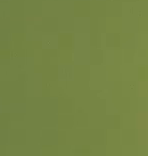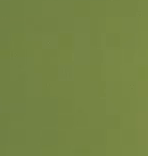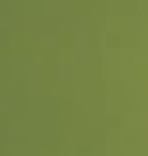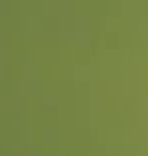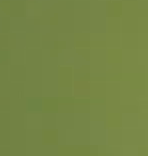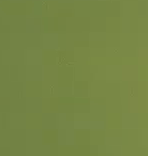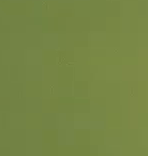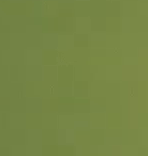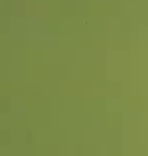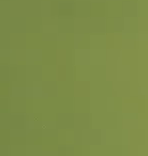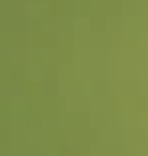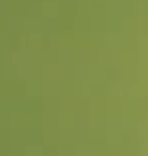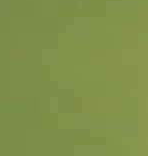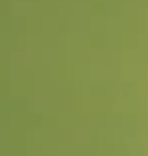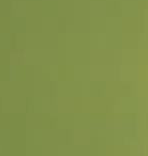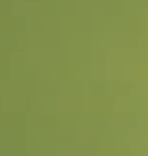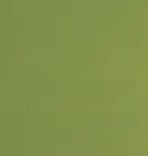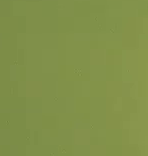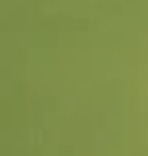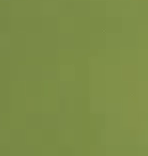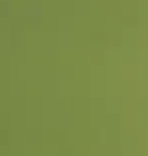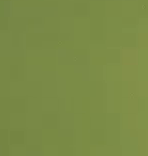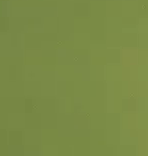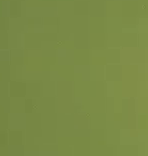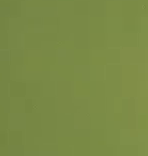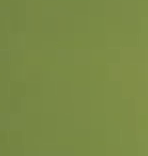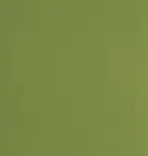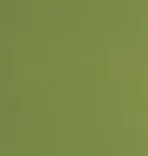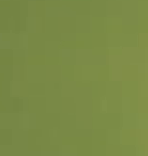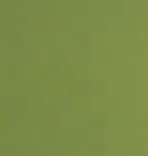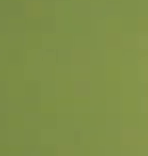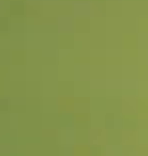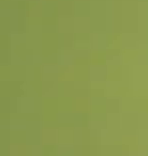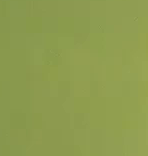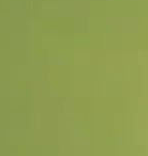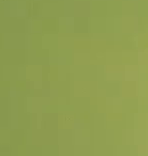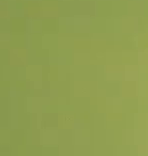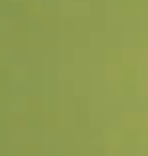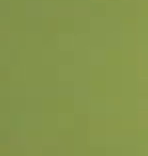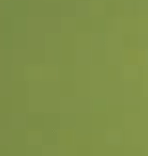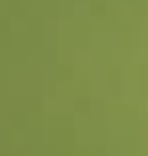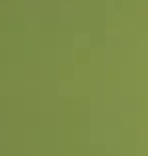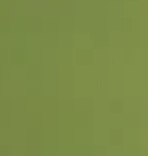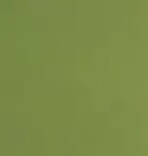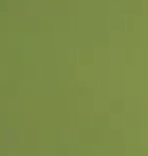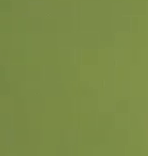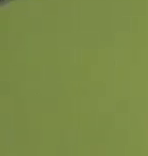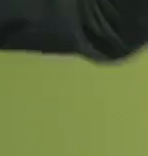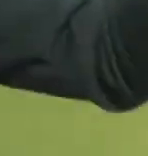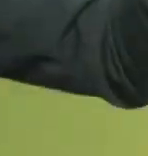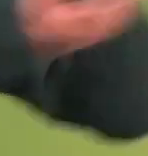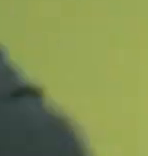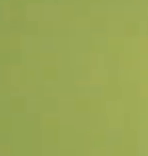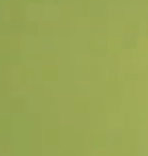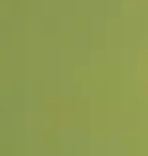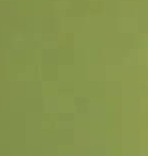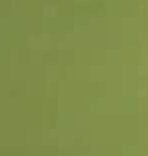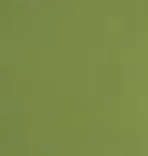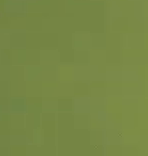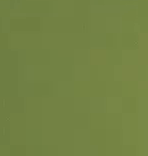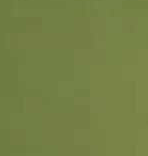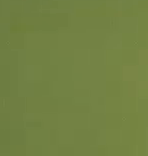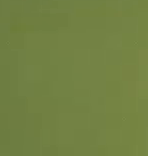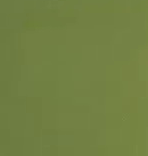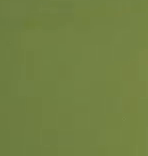ein Grundfreiheitsrecht, das man hat und das ist oftmals nicht möglich, was immer wieder an Grenzen stößt. Und dafür möchte ich mich unheimlich einsetzen.